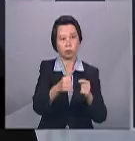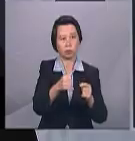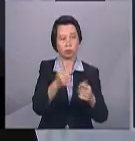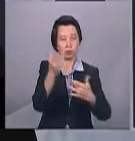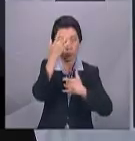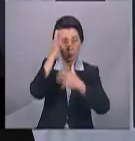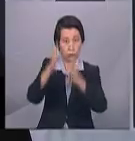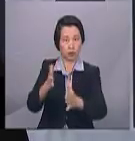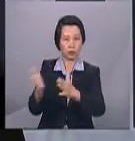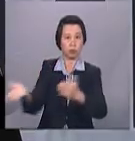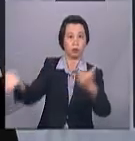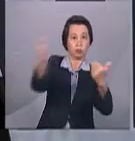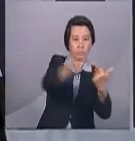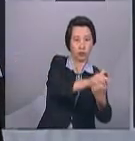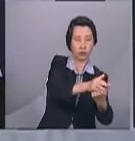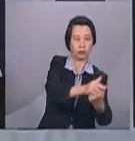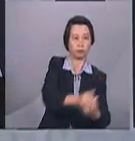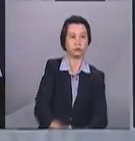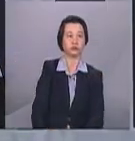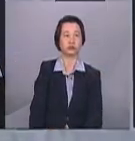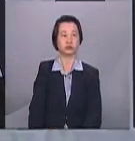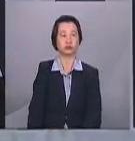arises.